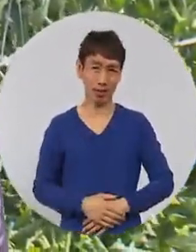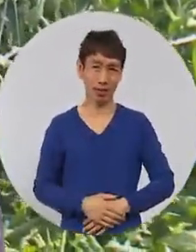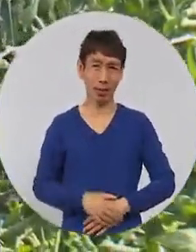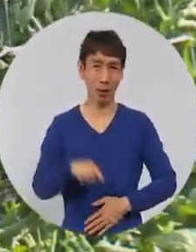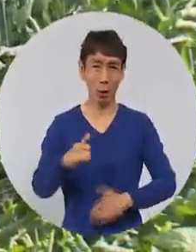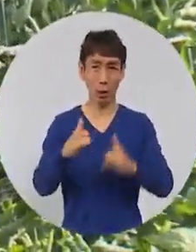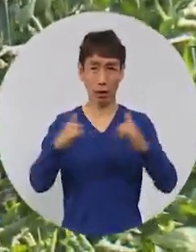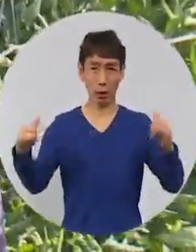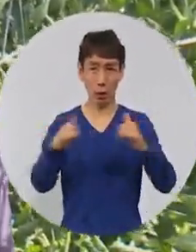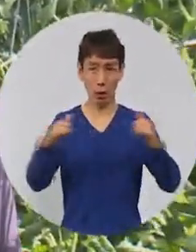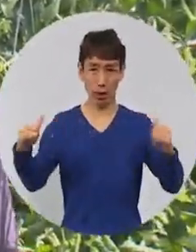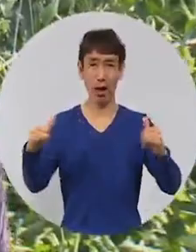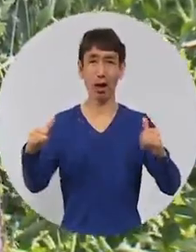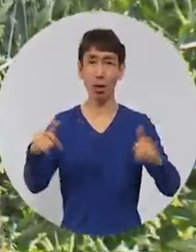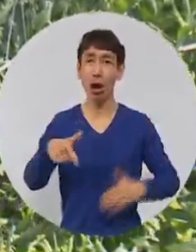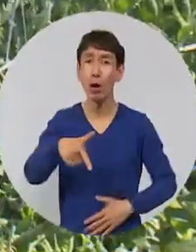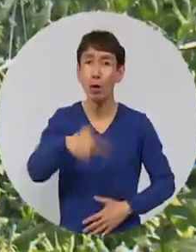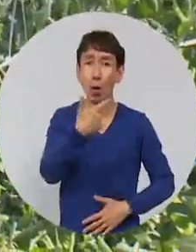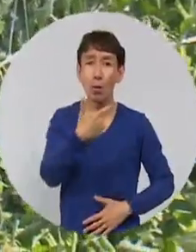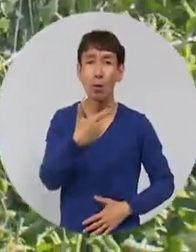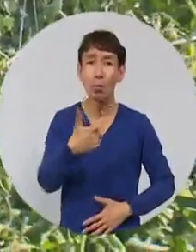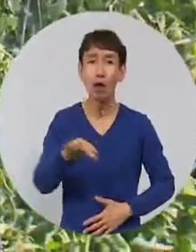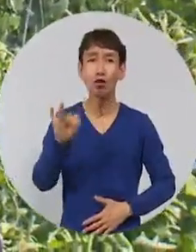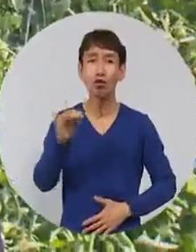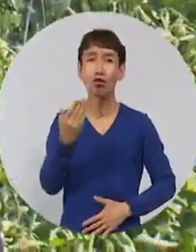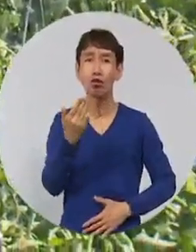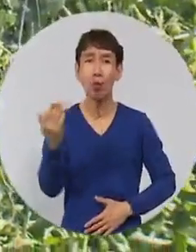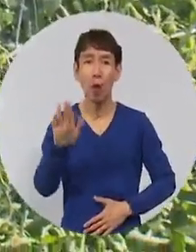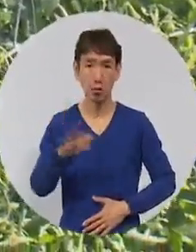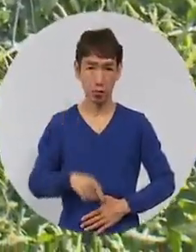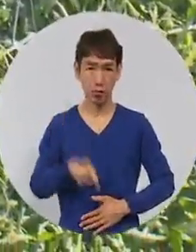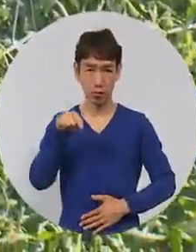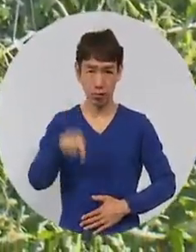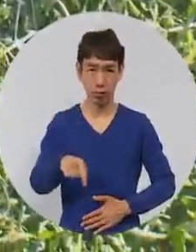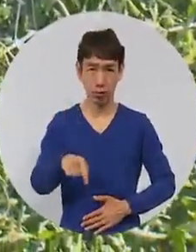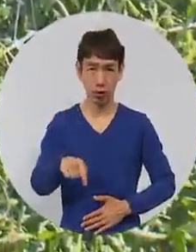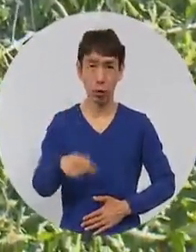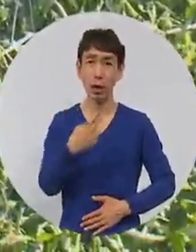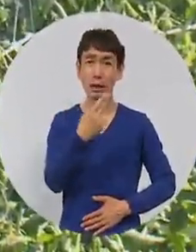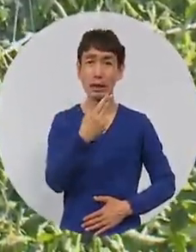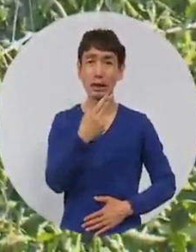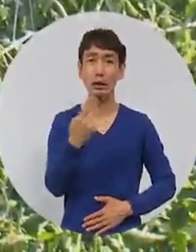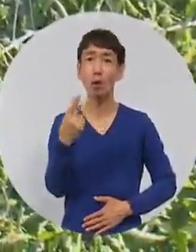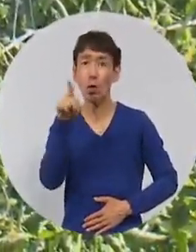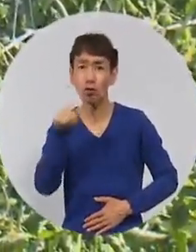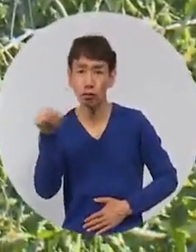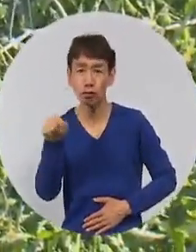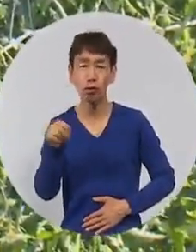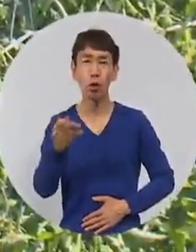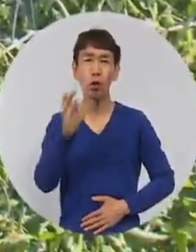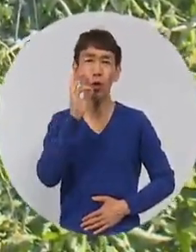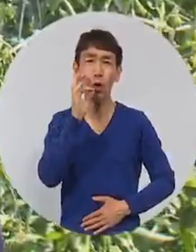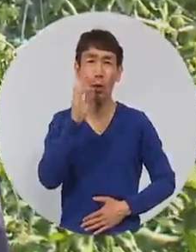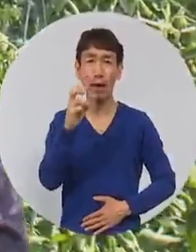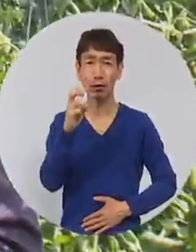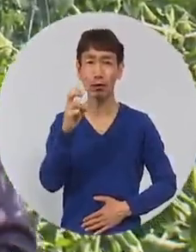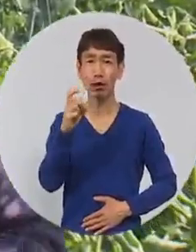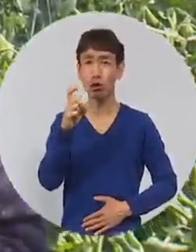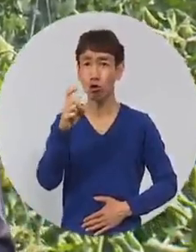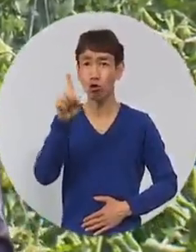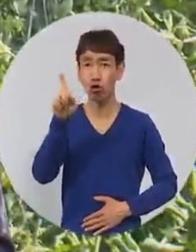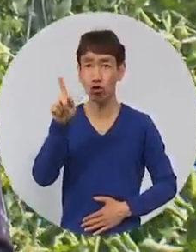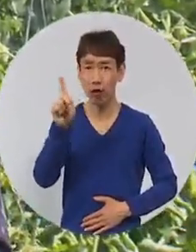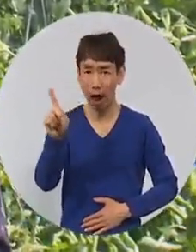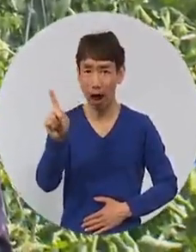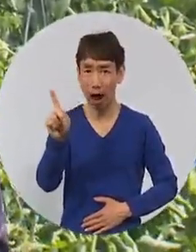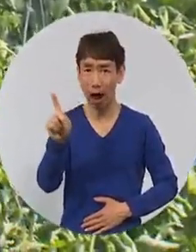あるんですよ。坪数だと600あるんだけども、600坪に2トンの米ぬかをまくんですよ。で、耕運